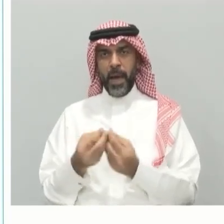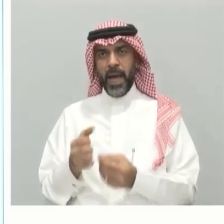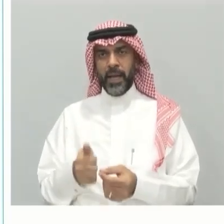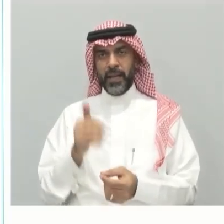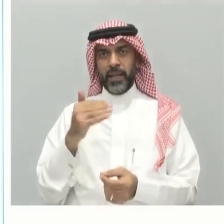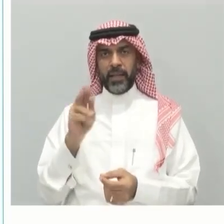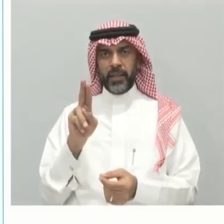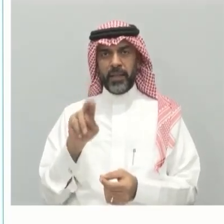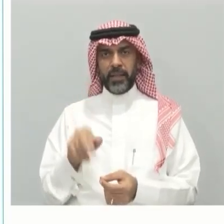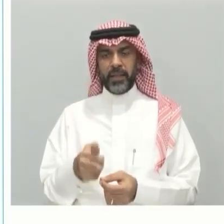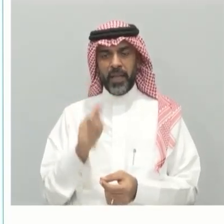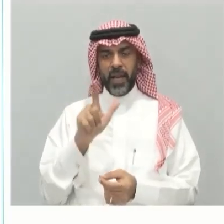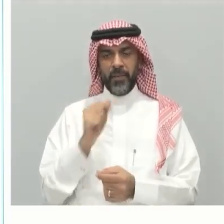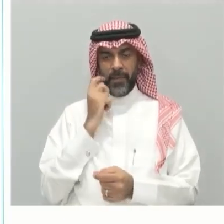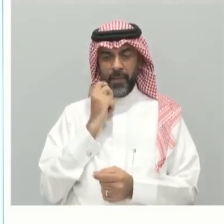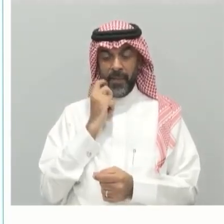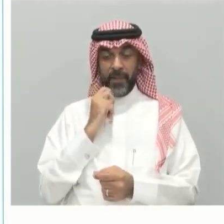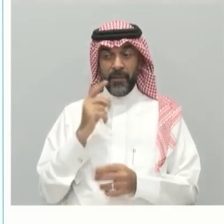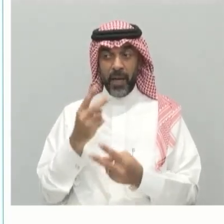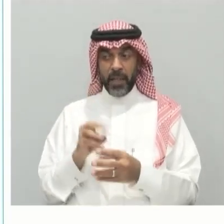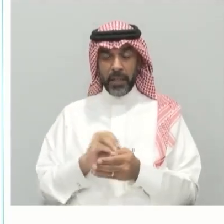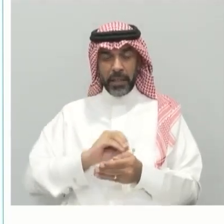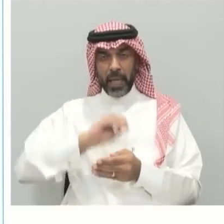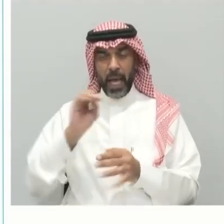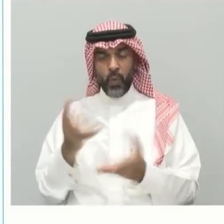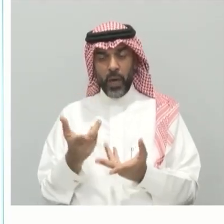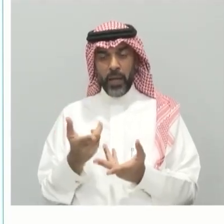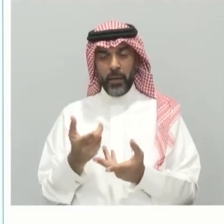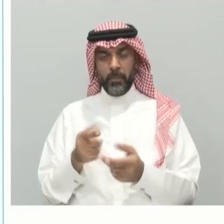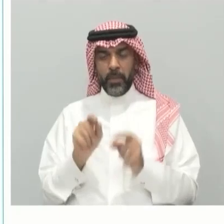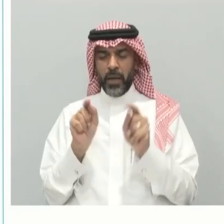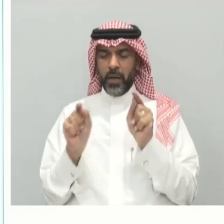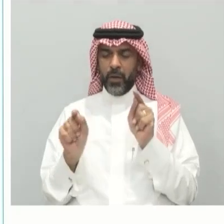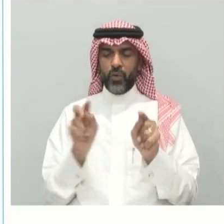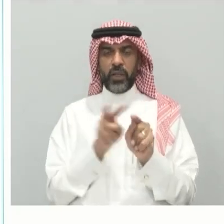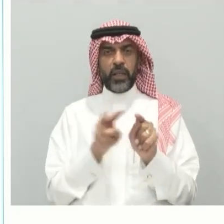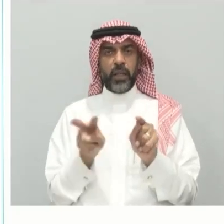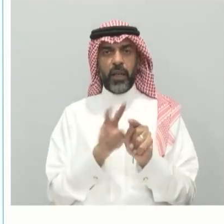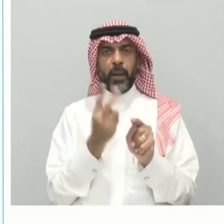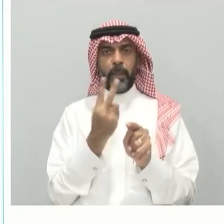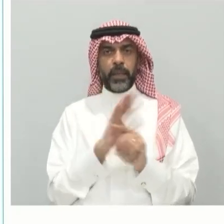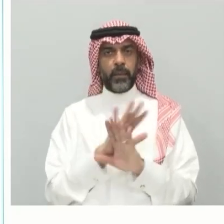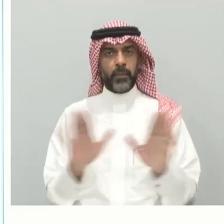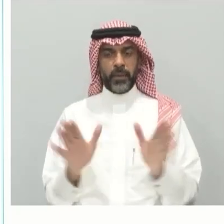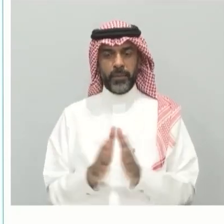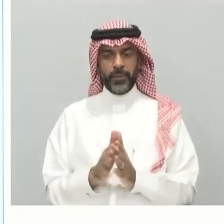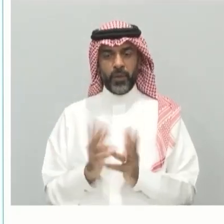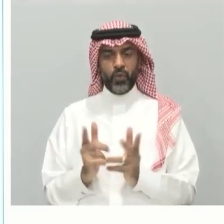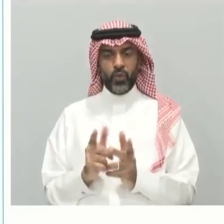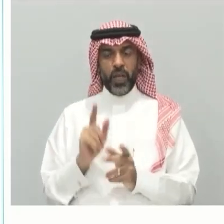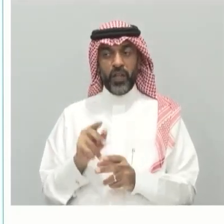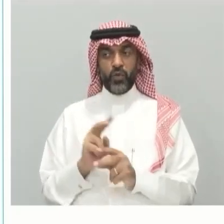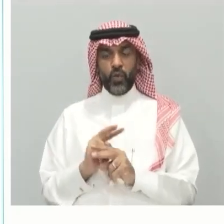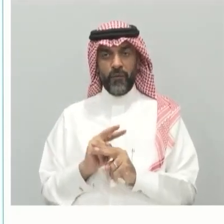الشحنه الكهربائيه من مين يتم الانتقال بين نقطتين فقط عند وجود